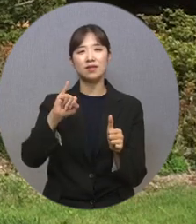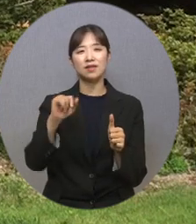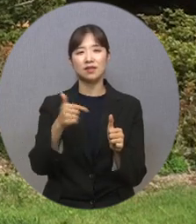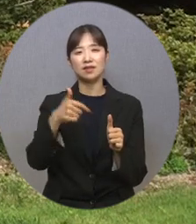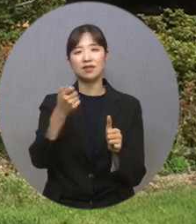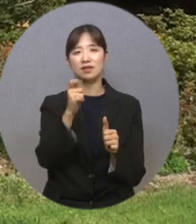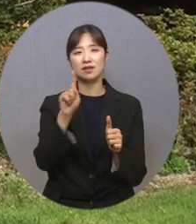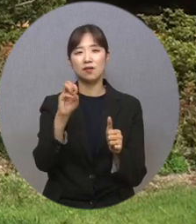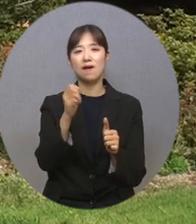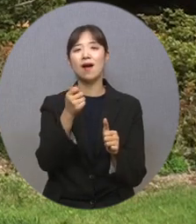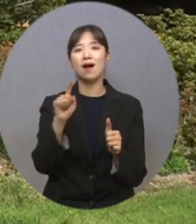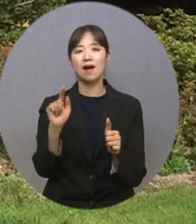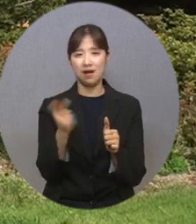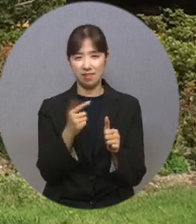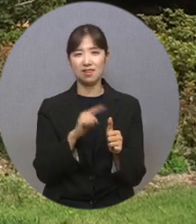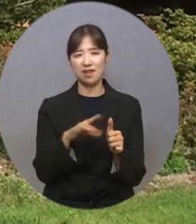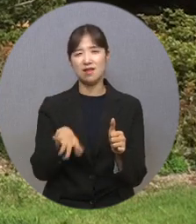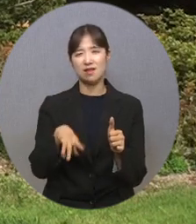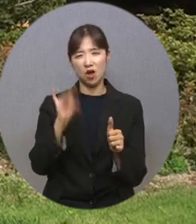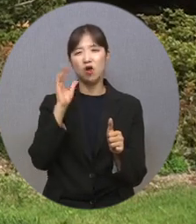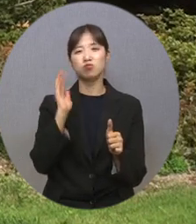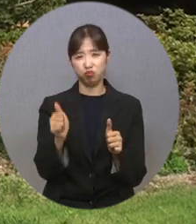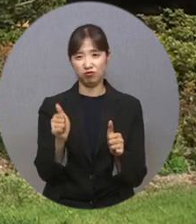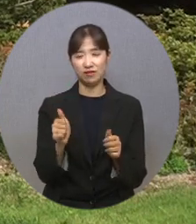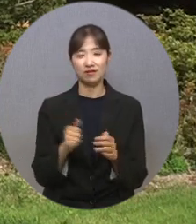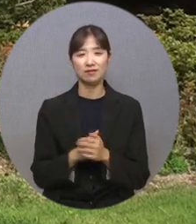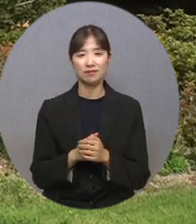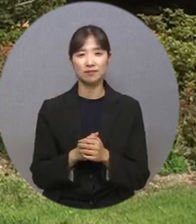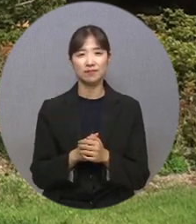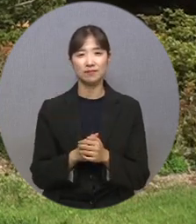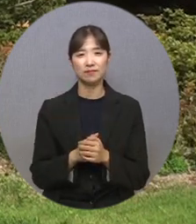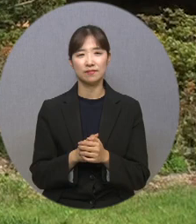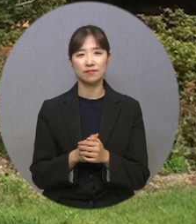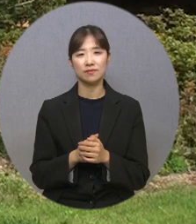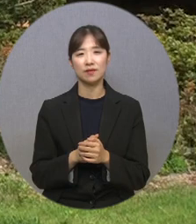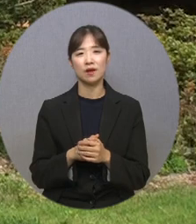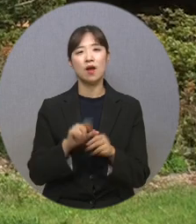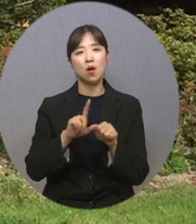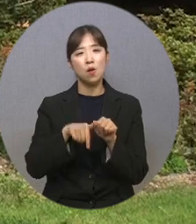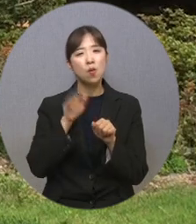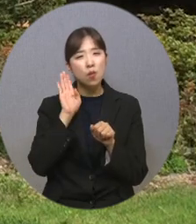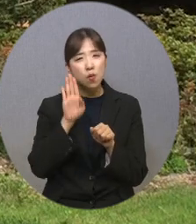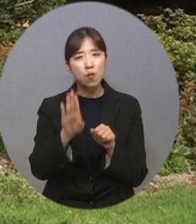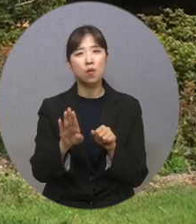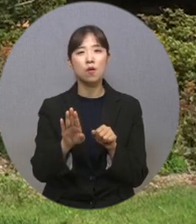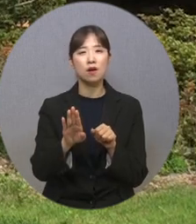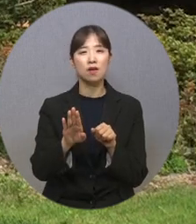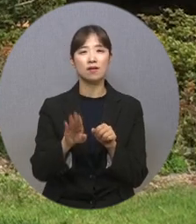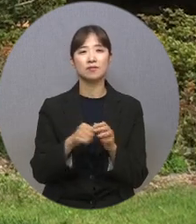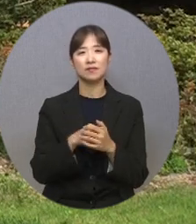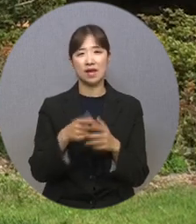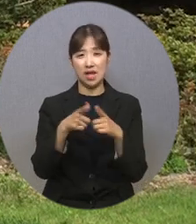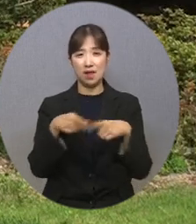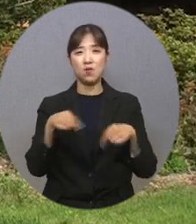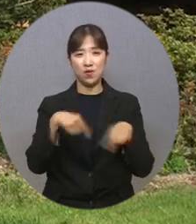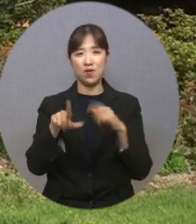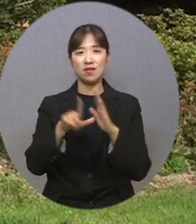분이 그분이 첫 주인이었고 또 세월이 흘러서 일정시대 때